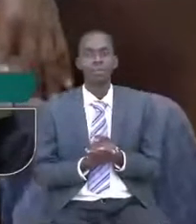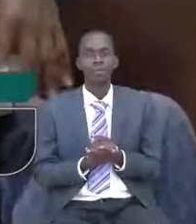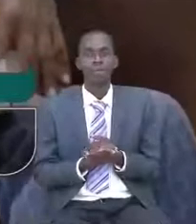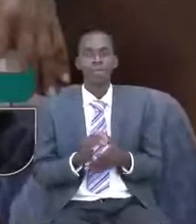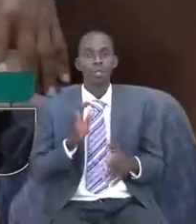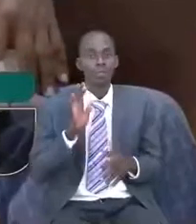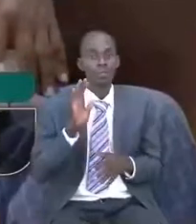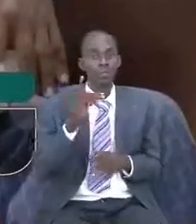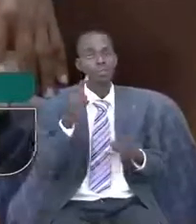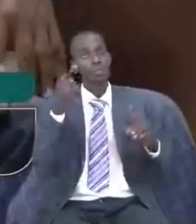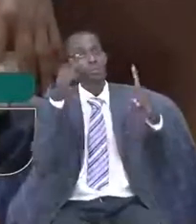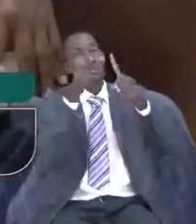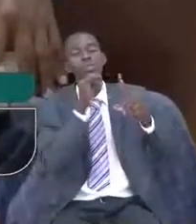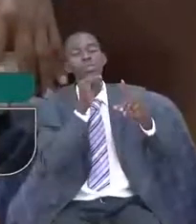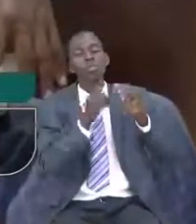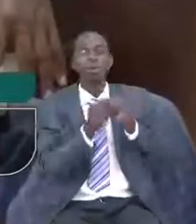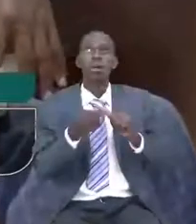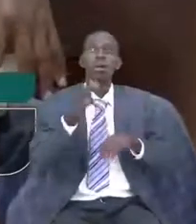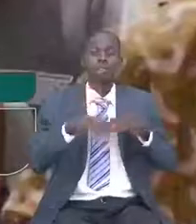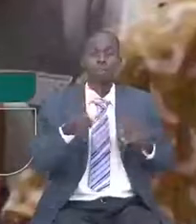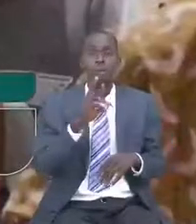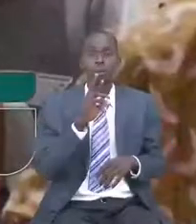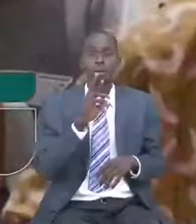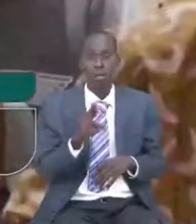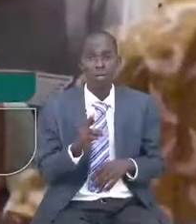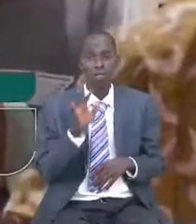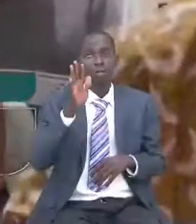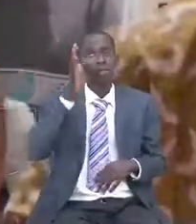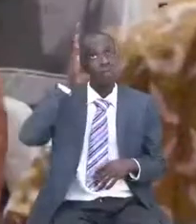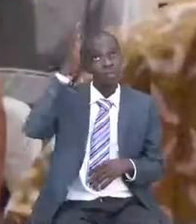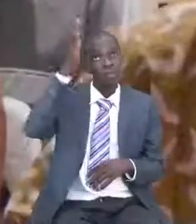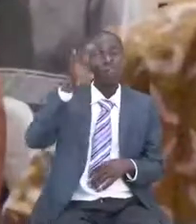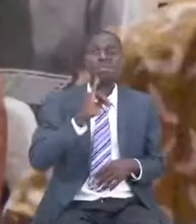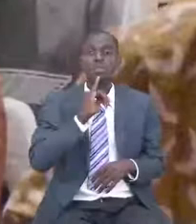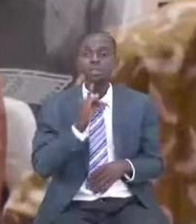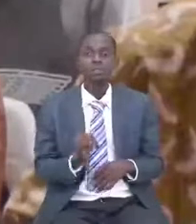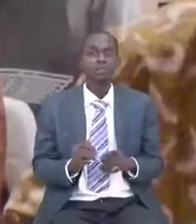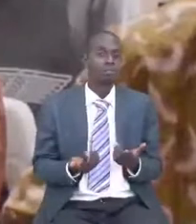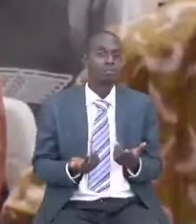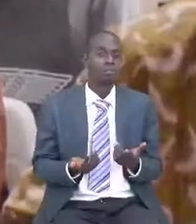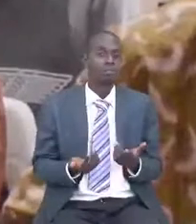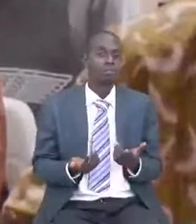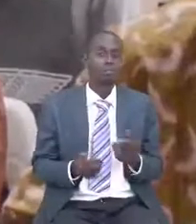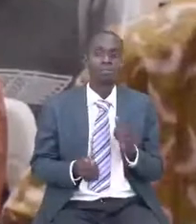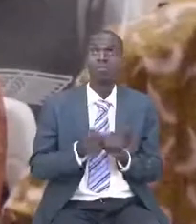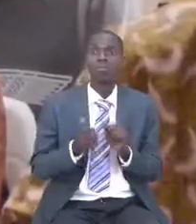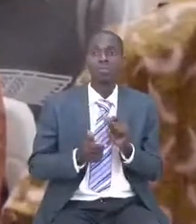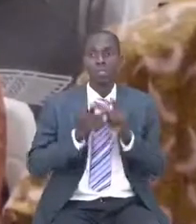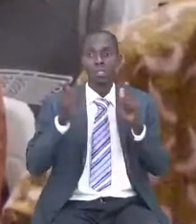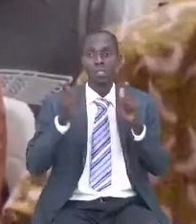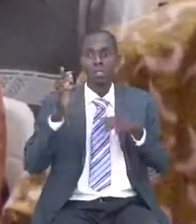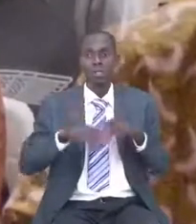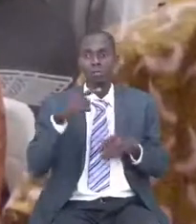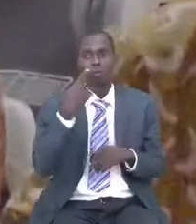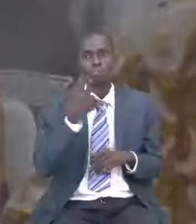et ta destinée est plus grande que qui tu es. Et pour cela, tu as besoin